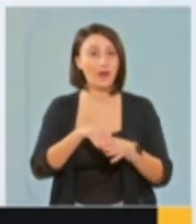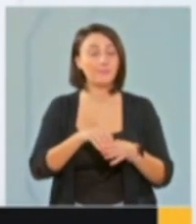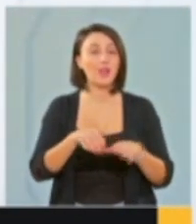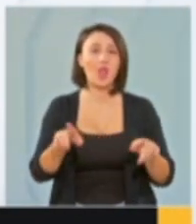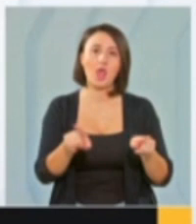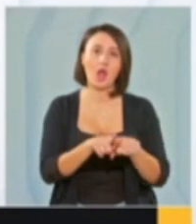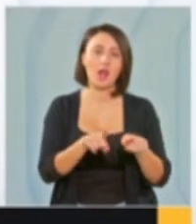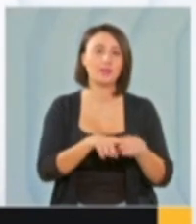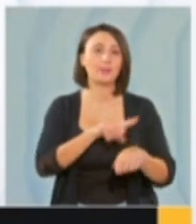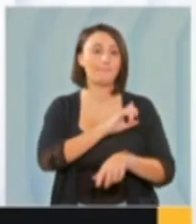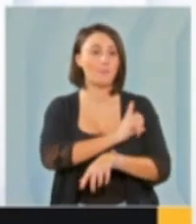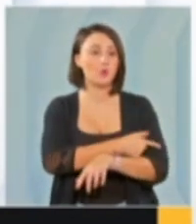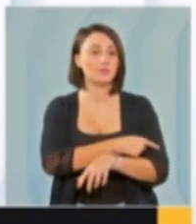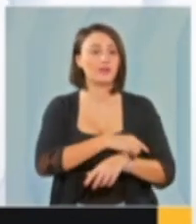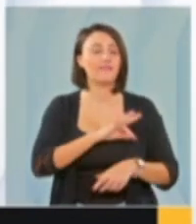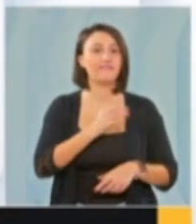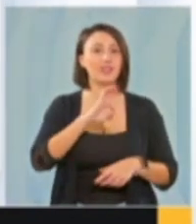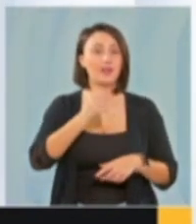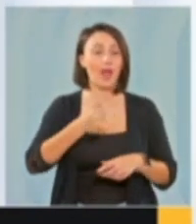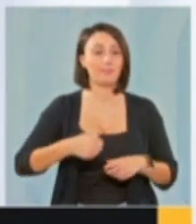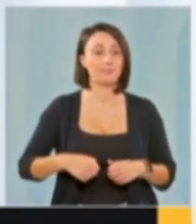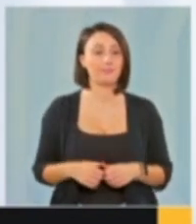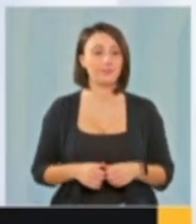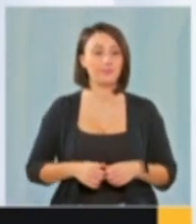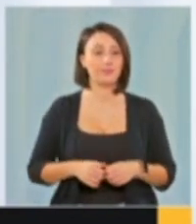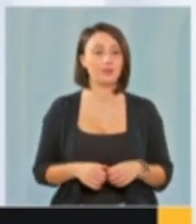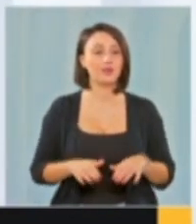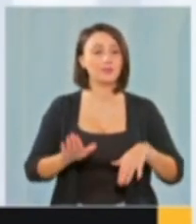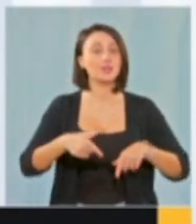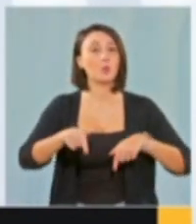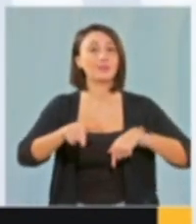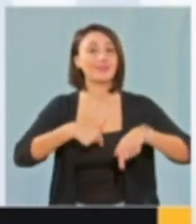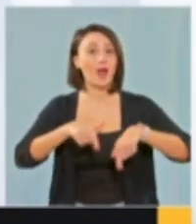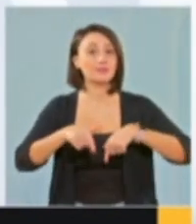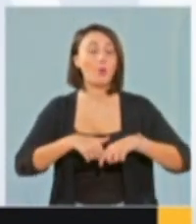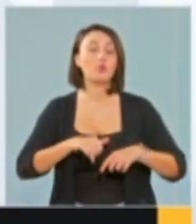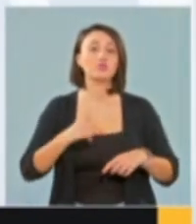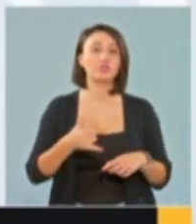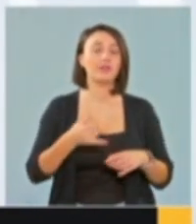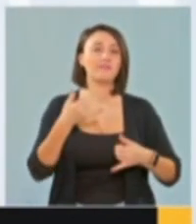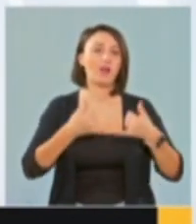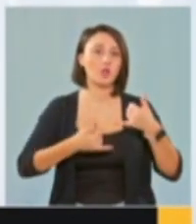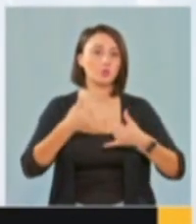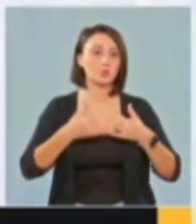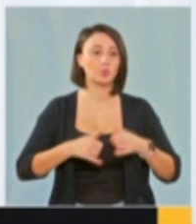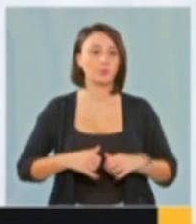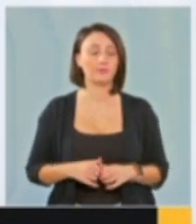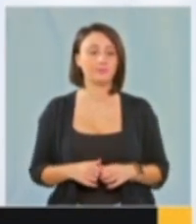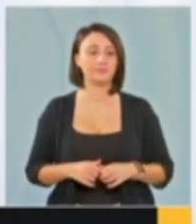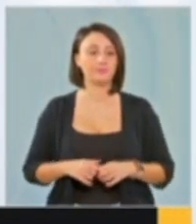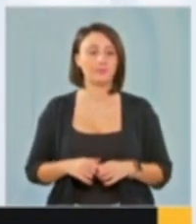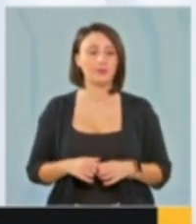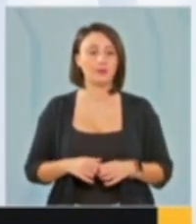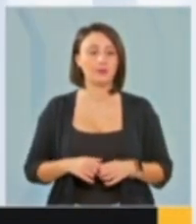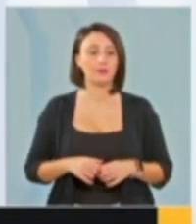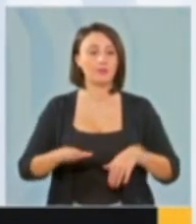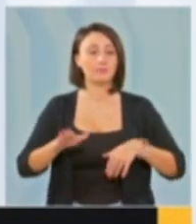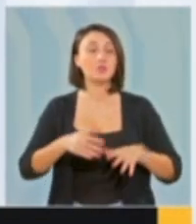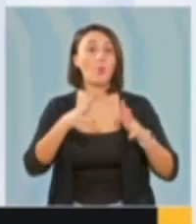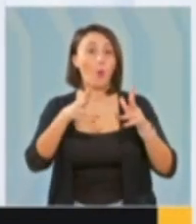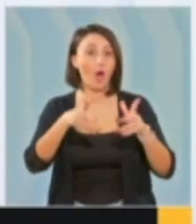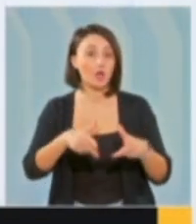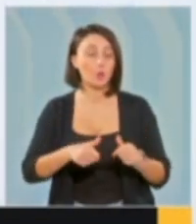egalitate de șanse Gabriela Firea Ministerul Transporturilor și infrastructurii Sorin Grindeanu Ministerul